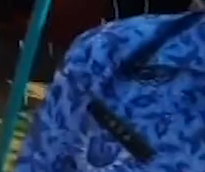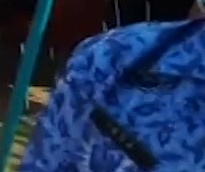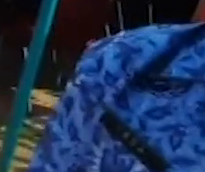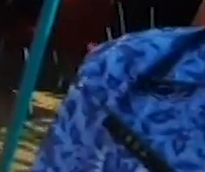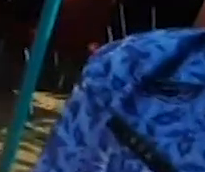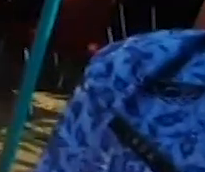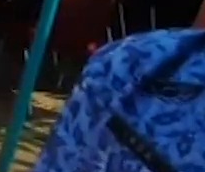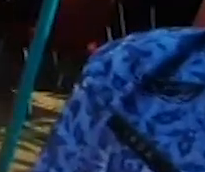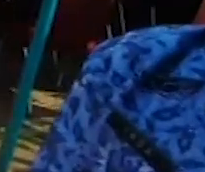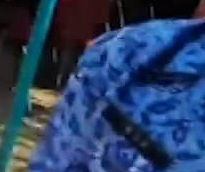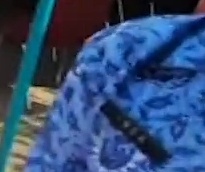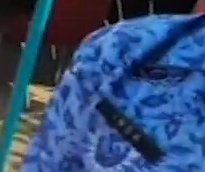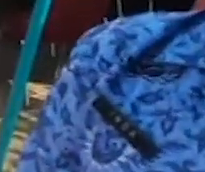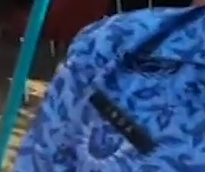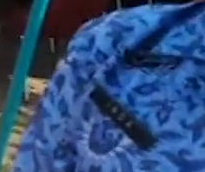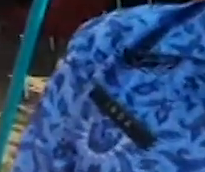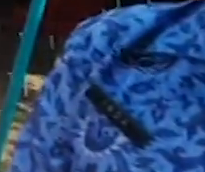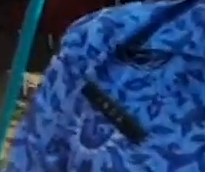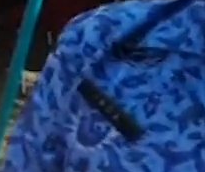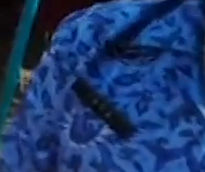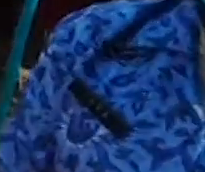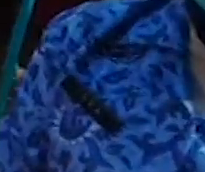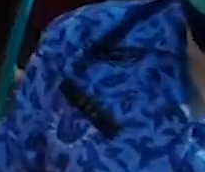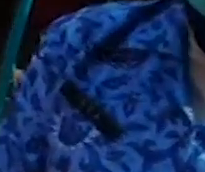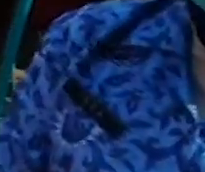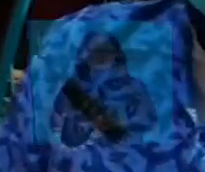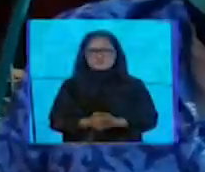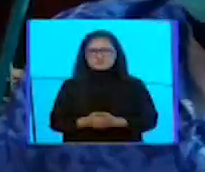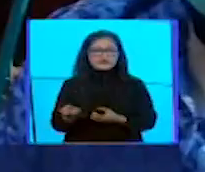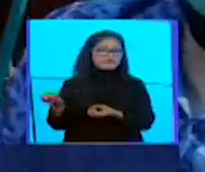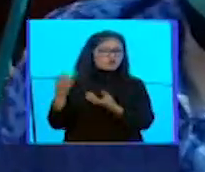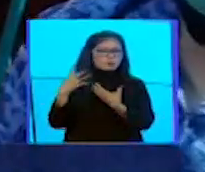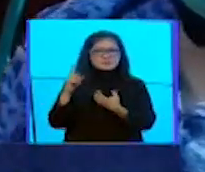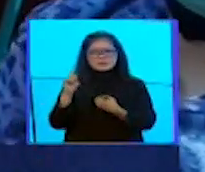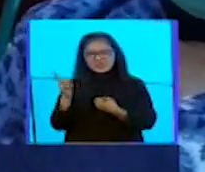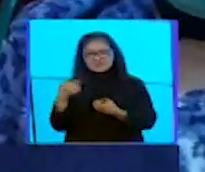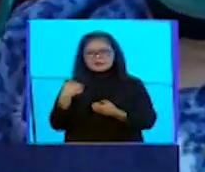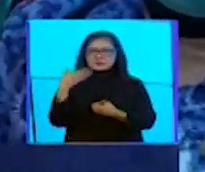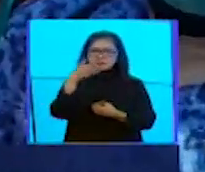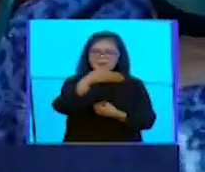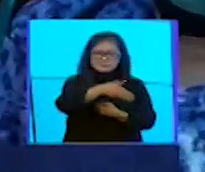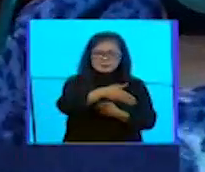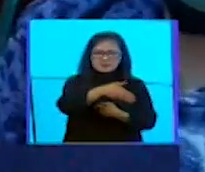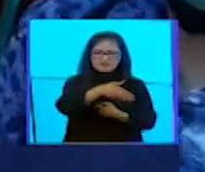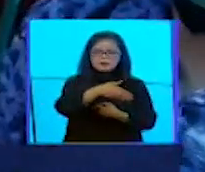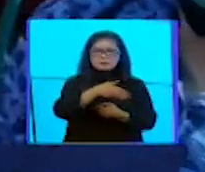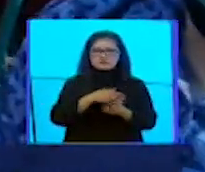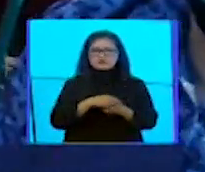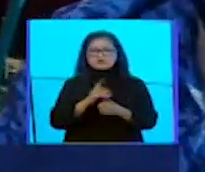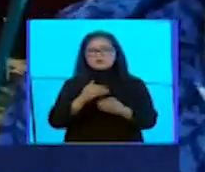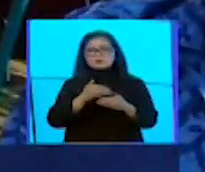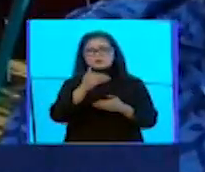Ini. Ya, sampai menunggu kabarnya ada. Ready ya barangnya. Untuk dosis keduanya 28 hari juga sama.